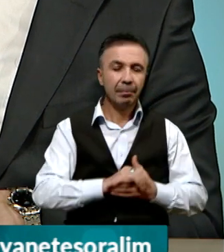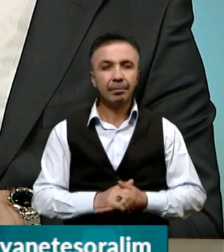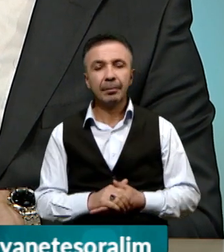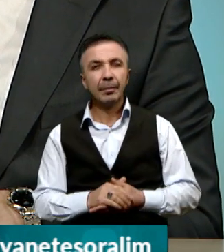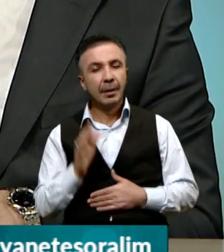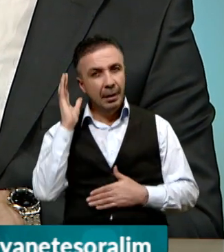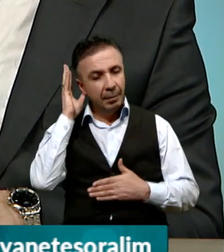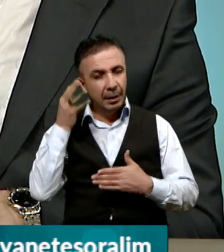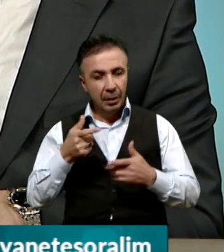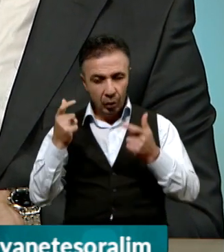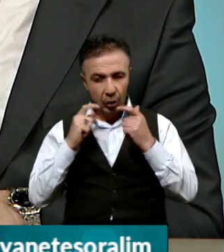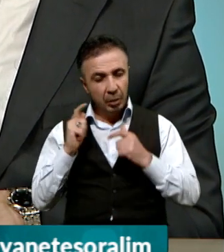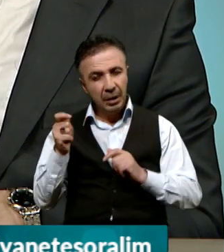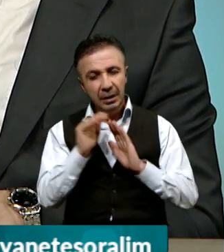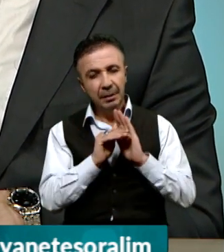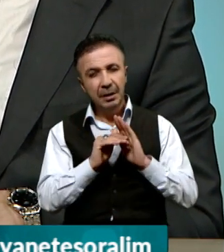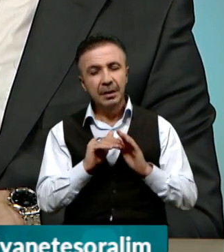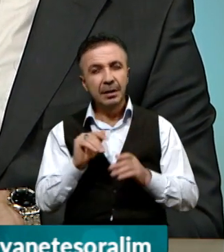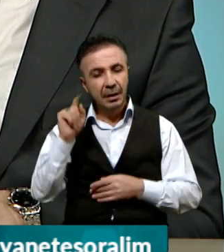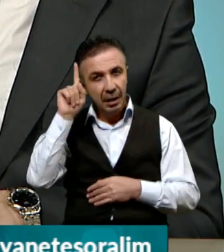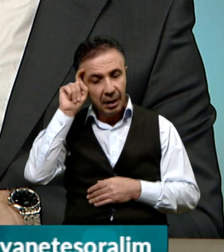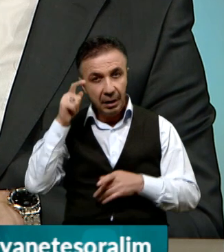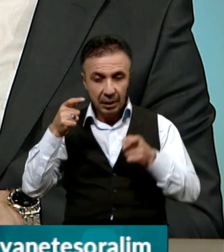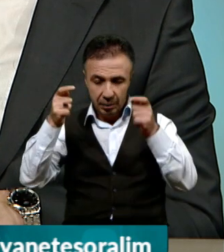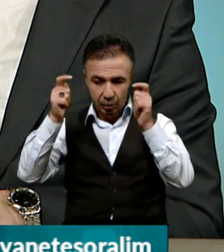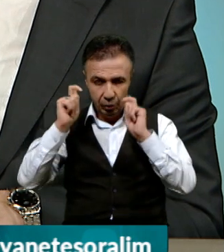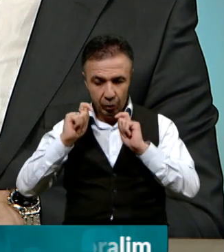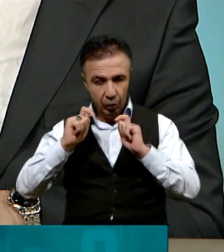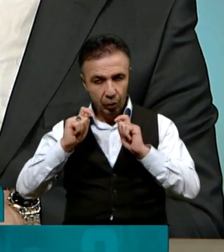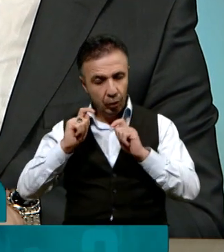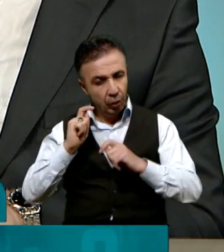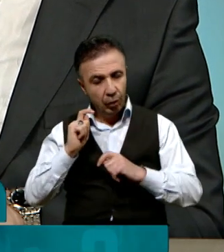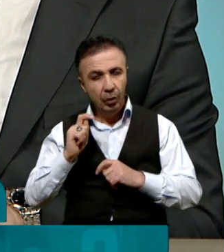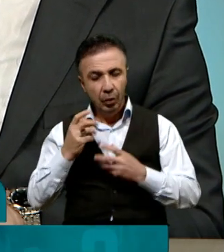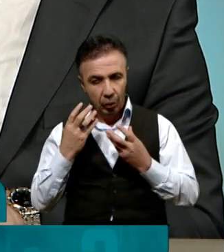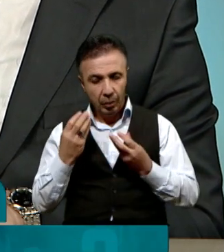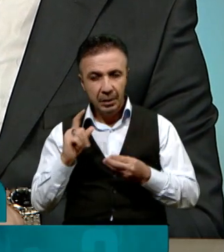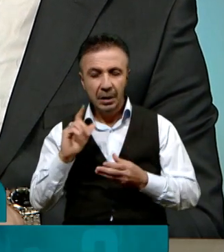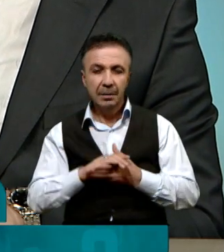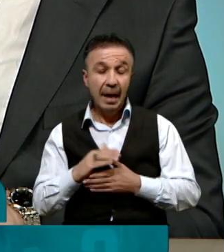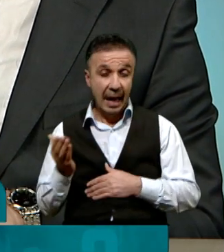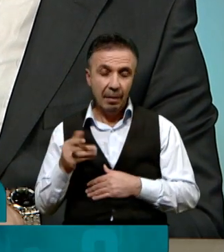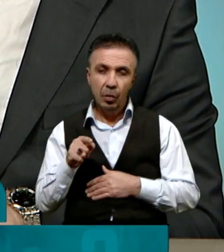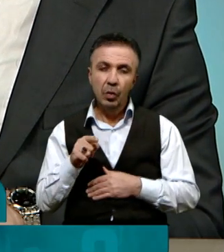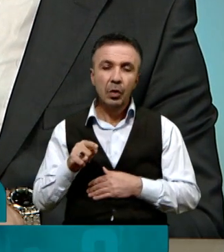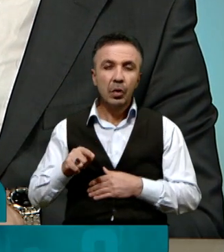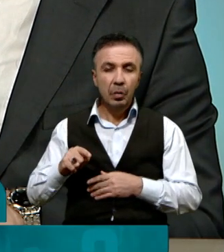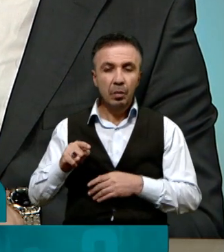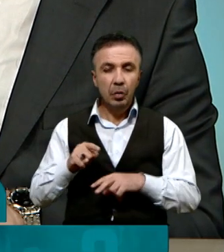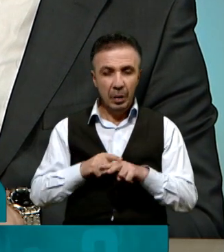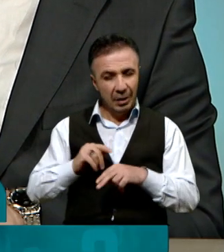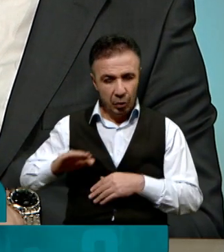İbadetlerde yükümlülük şartlarından birisi akıl ve buluğdur. Eğer bu kardeşlerimiz buluğ